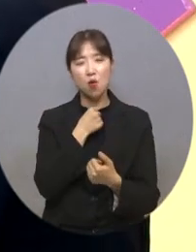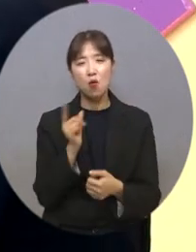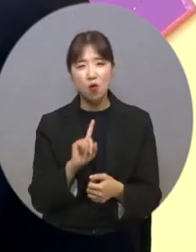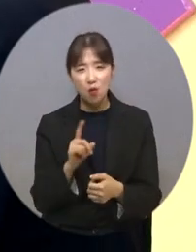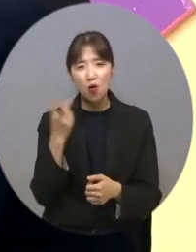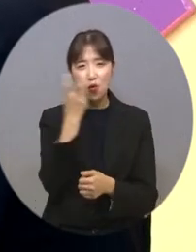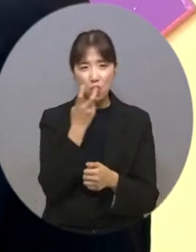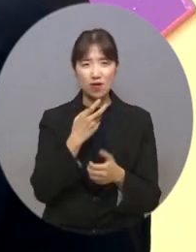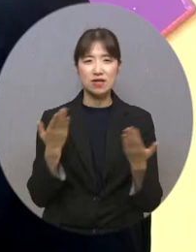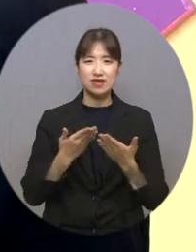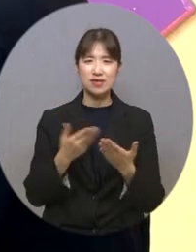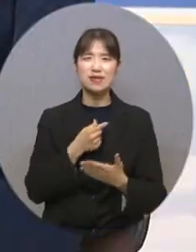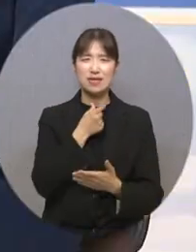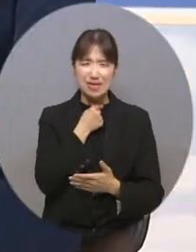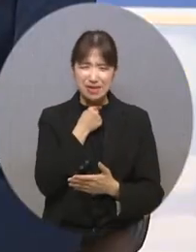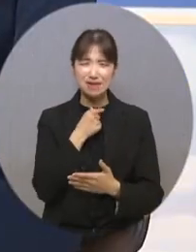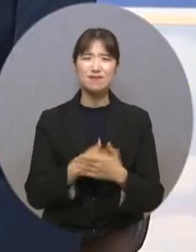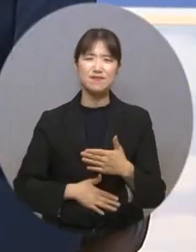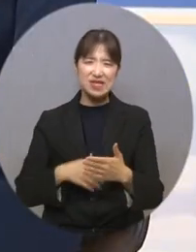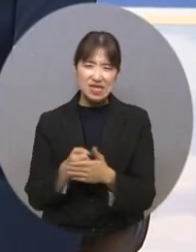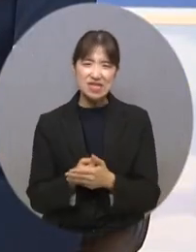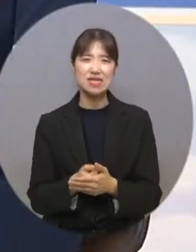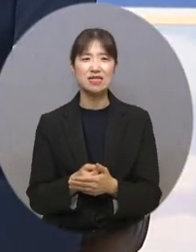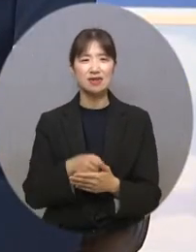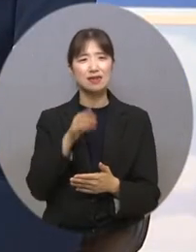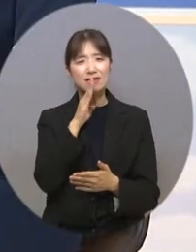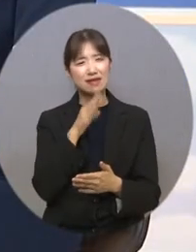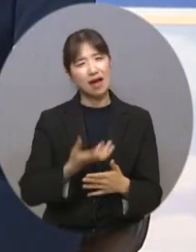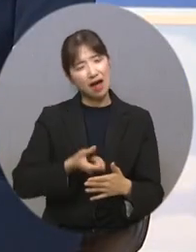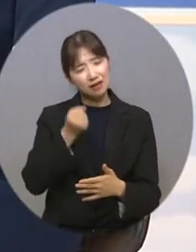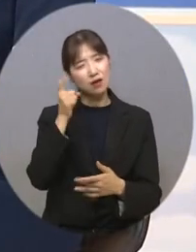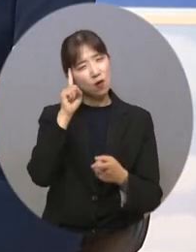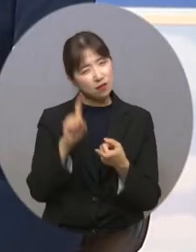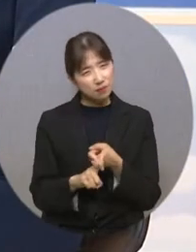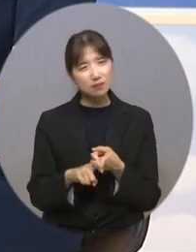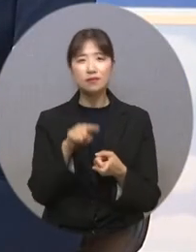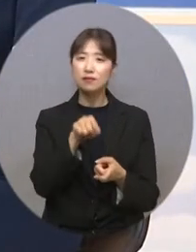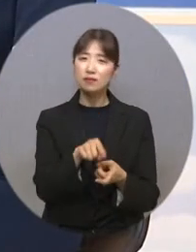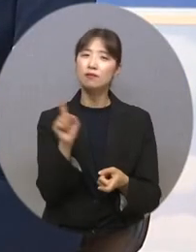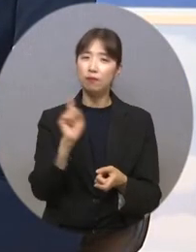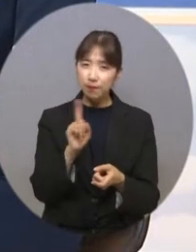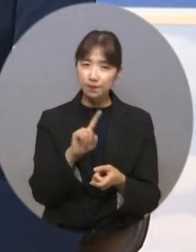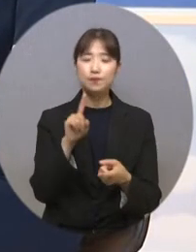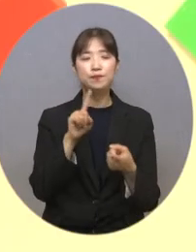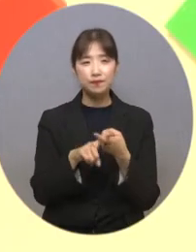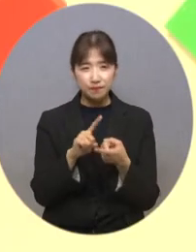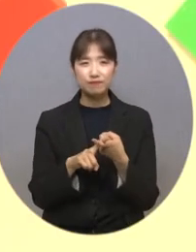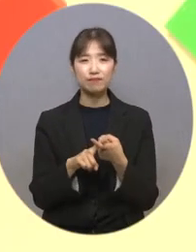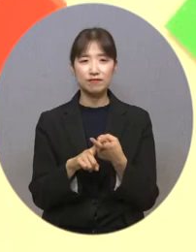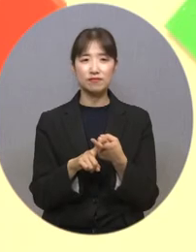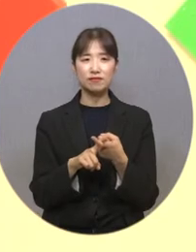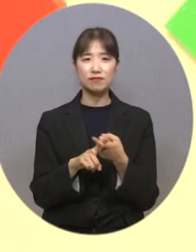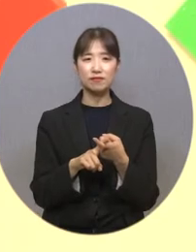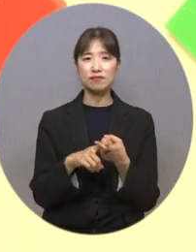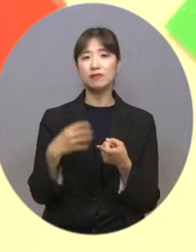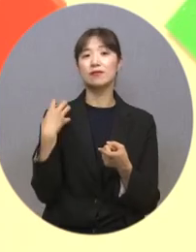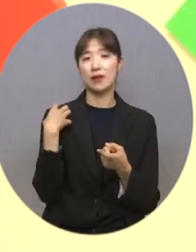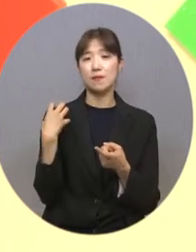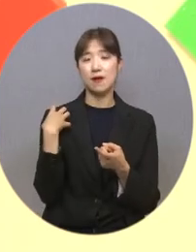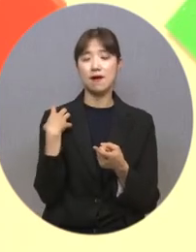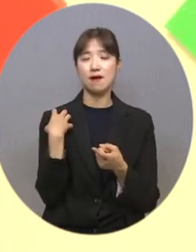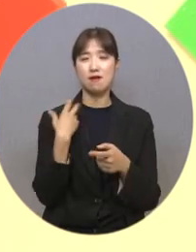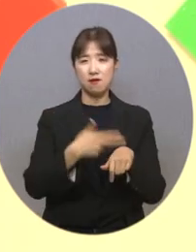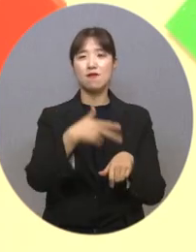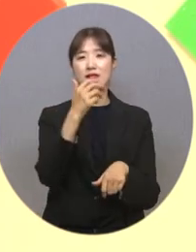또 취업의 의지 정말 그들이 가지고 있는 어떤 관심 이런 부분들을 각각의